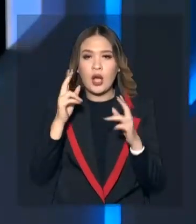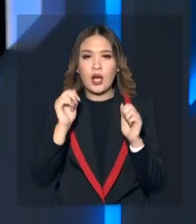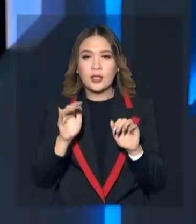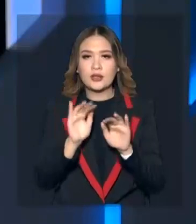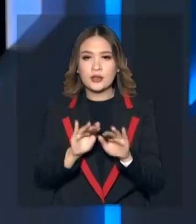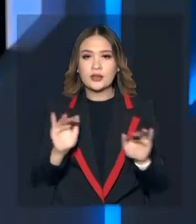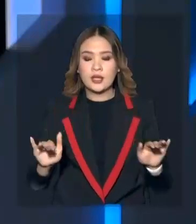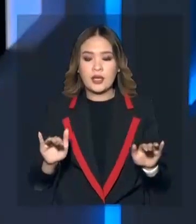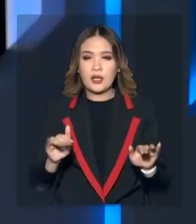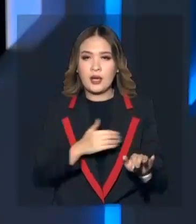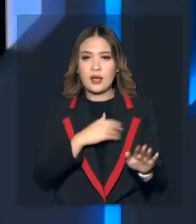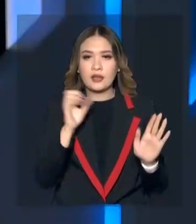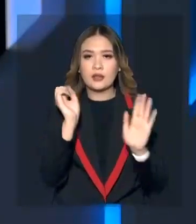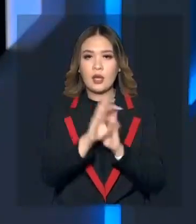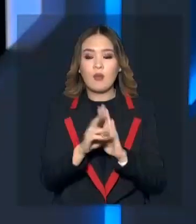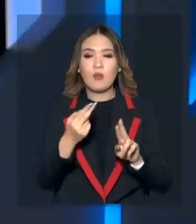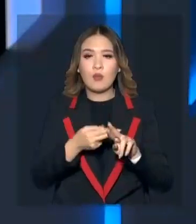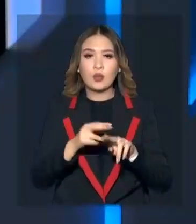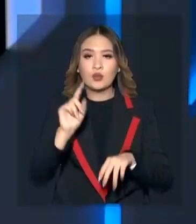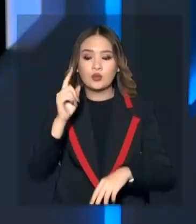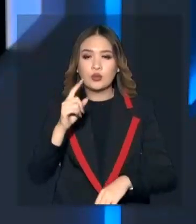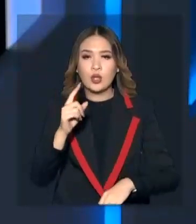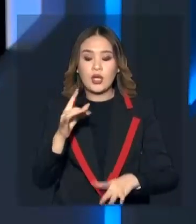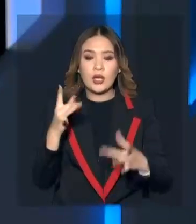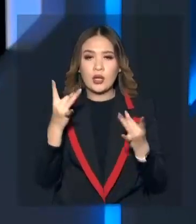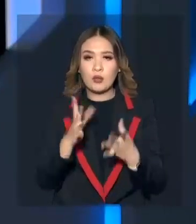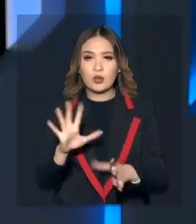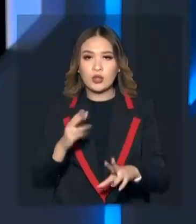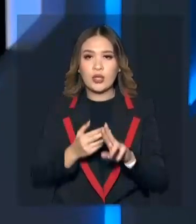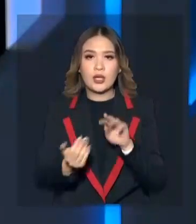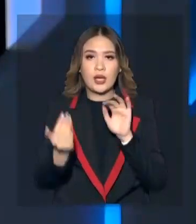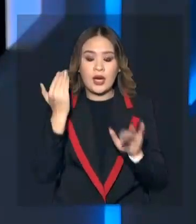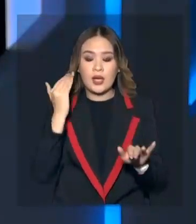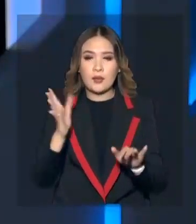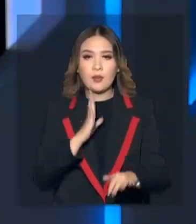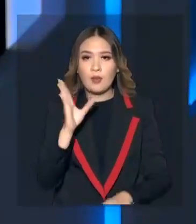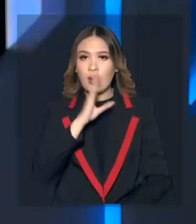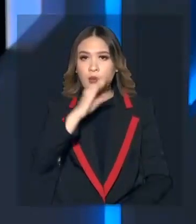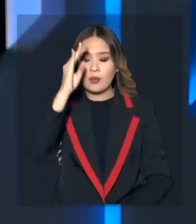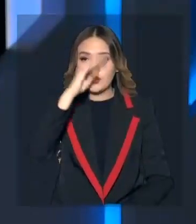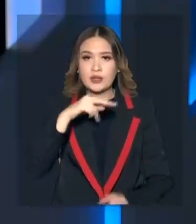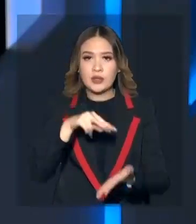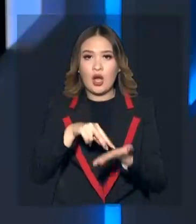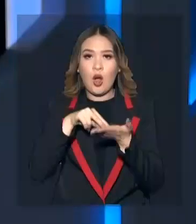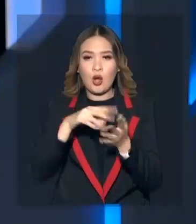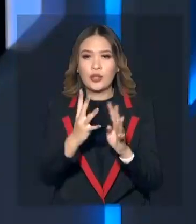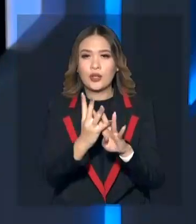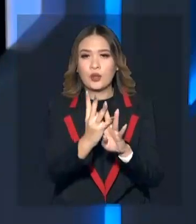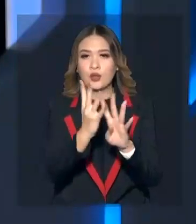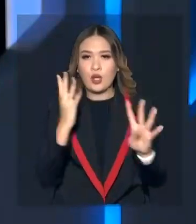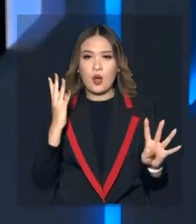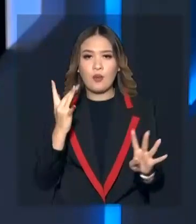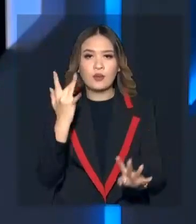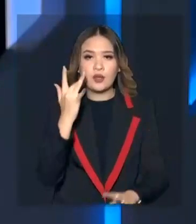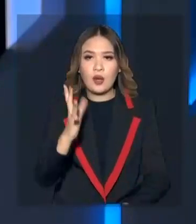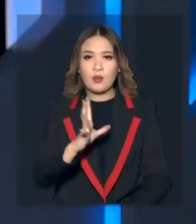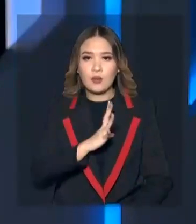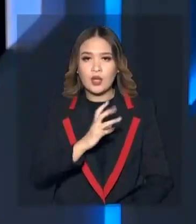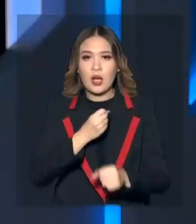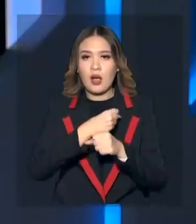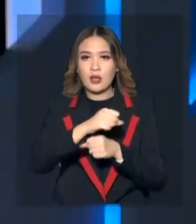ребенку в детский сад. Все потому, что дело это непростое. Если раньше родителям приходилось стоять длинные очереди в момент